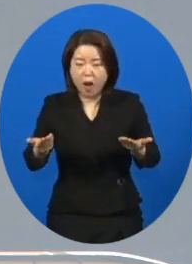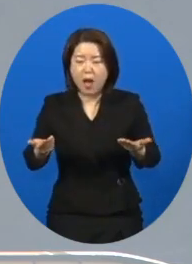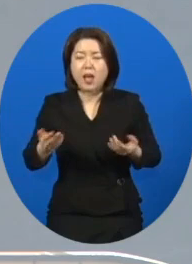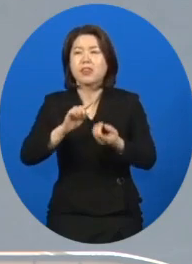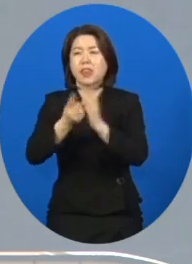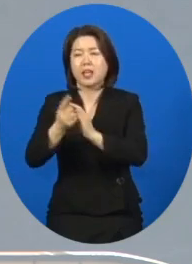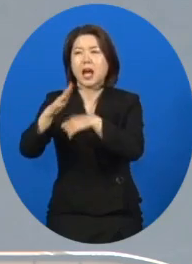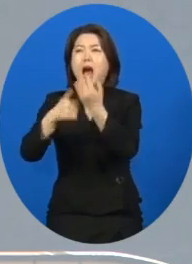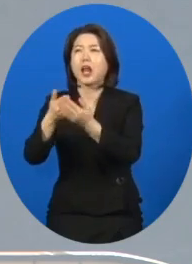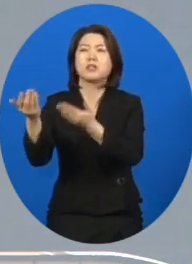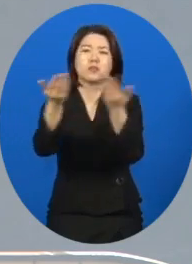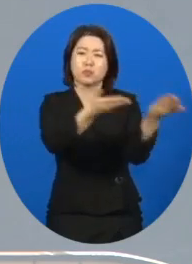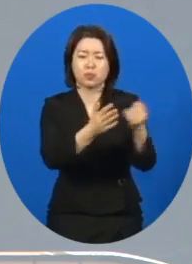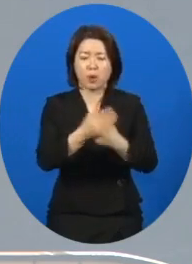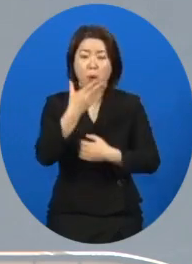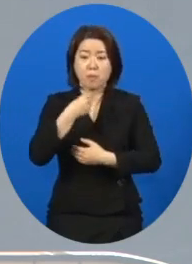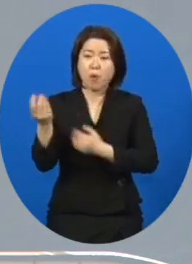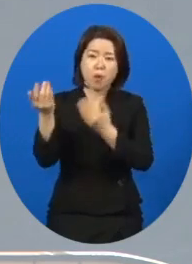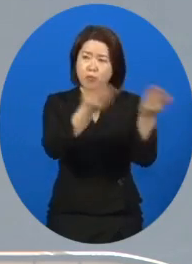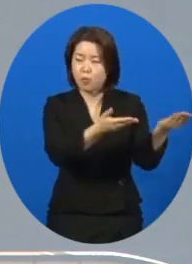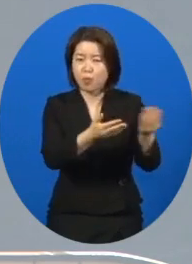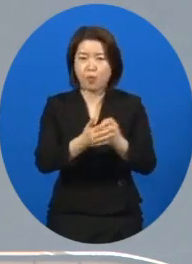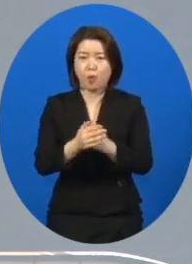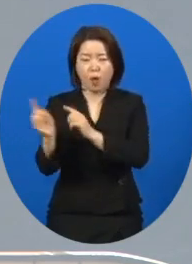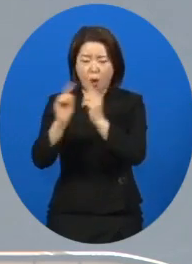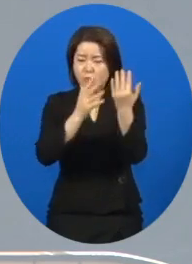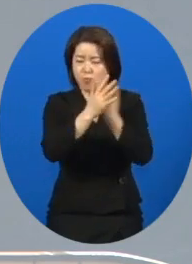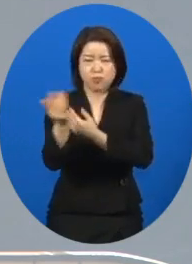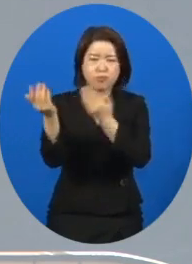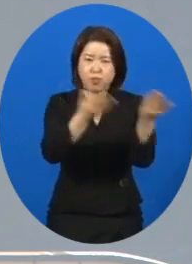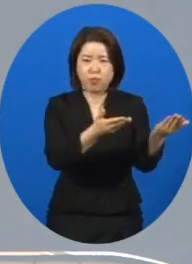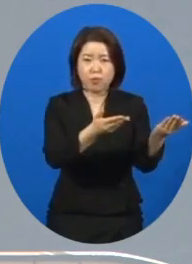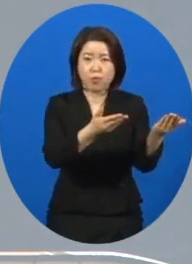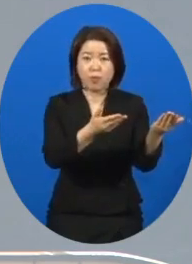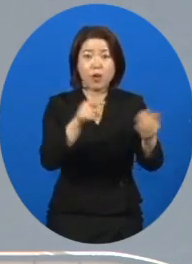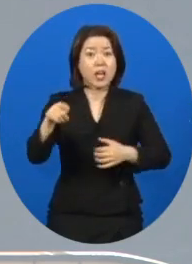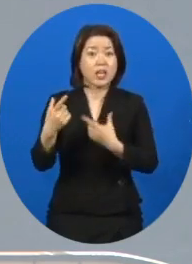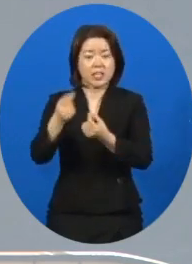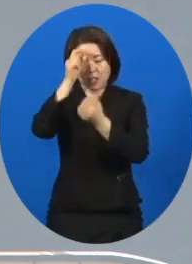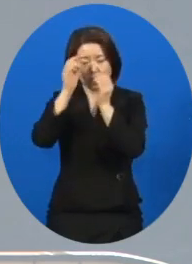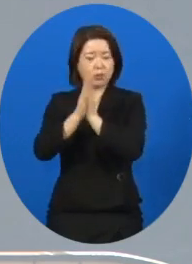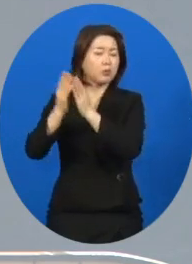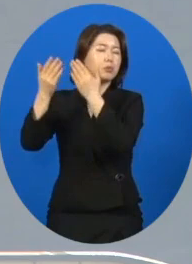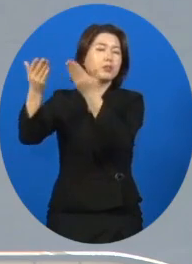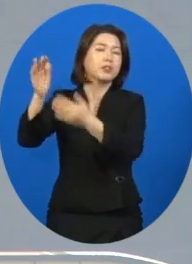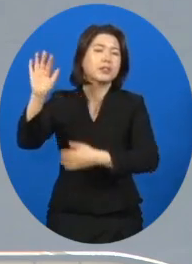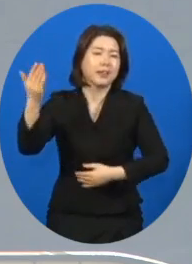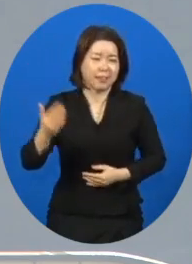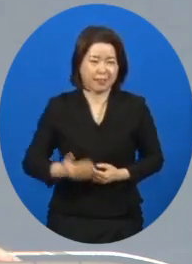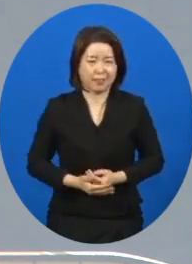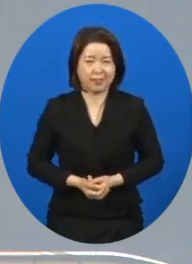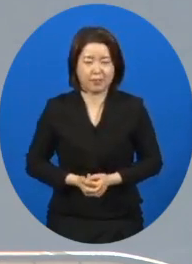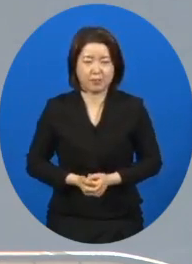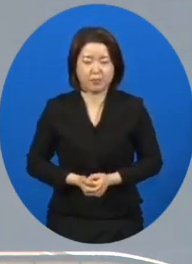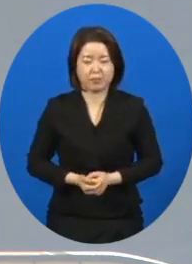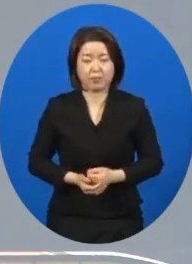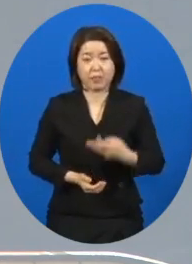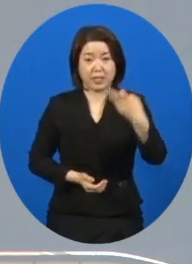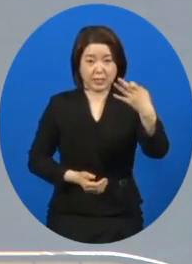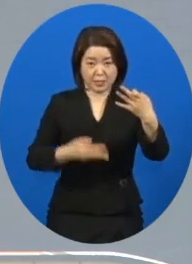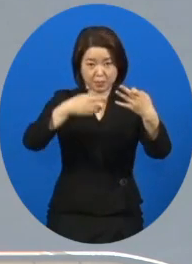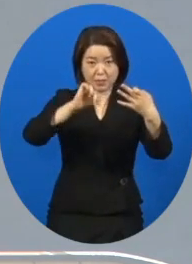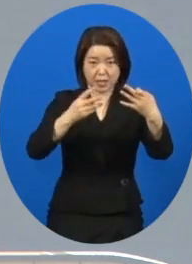복을 주세요. 부흥을 주세요. 그 성도에게 복을 주세요. 그렇게 기도하잖아요. 14절에